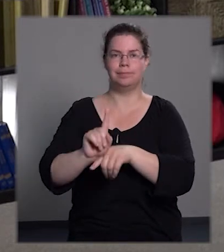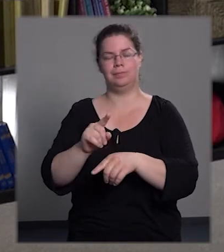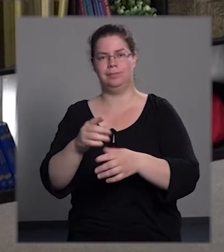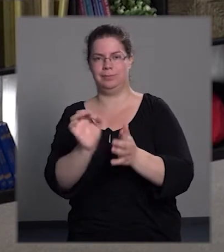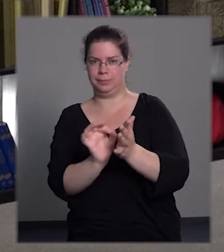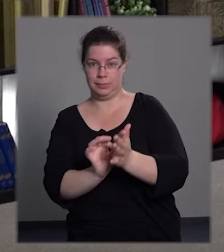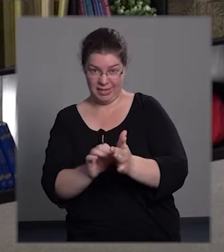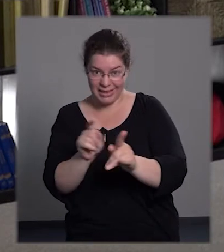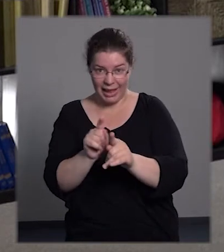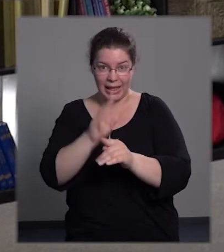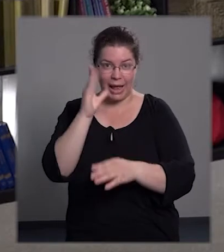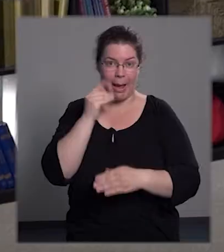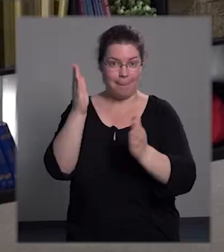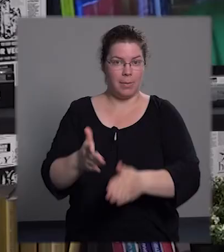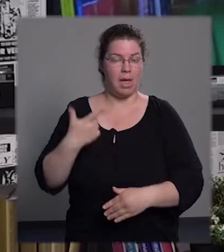ilyen ember is volt egyébként?